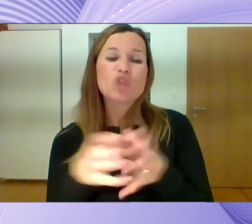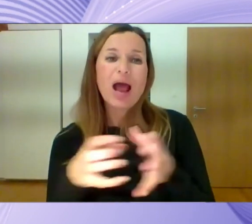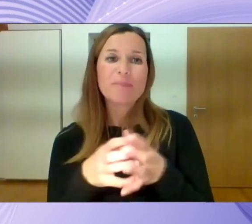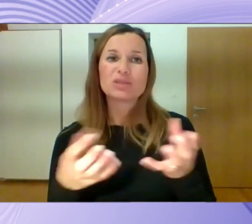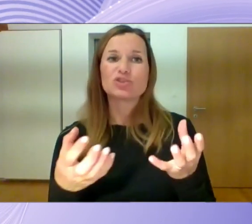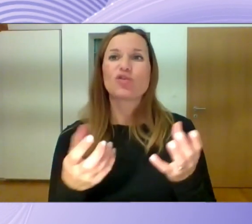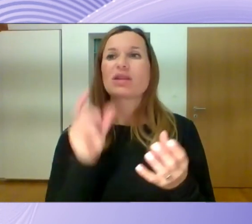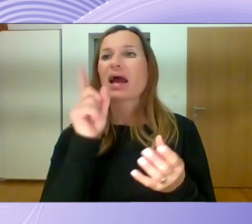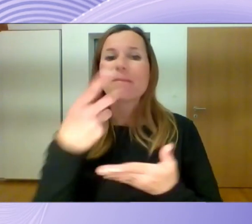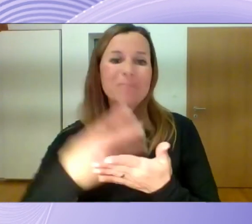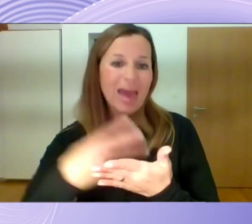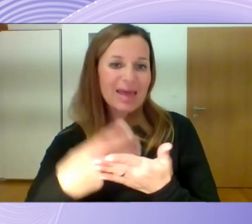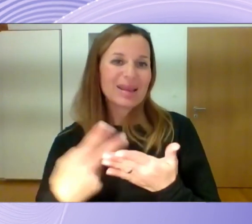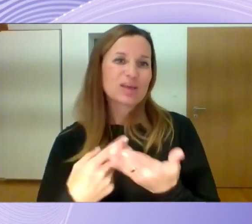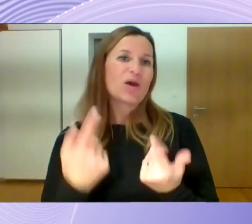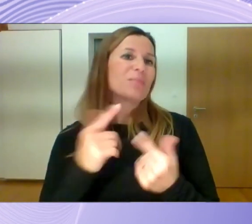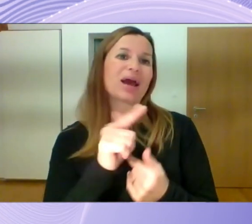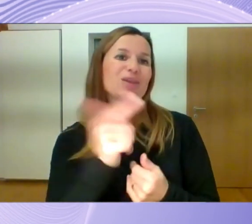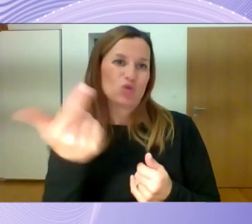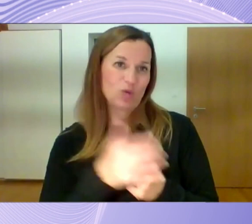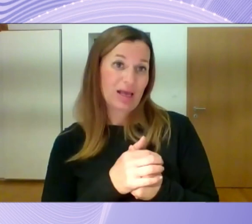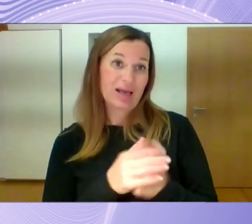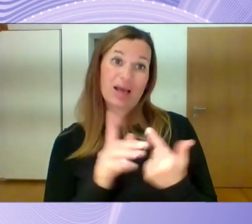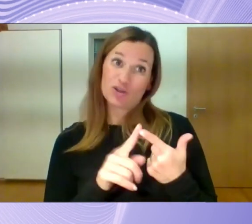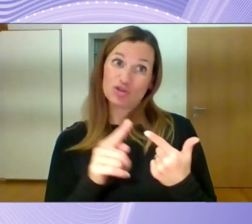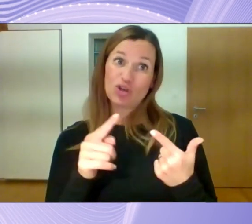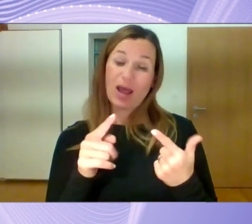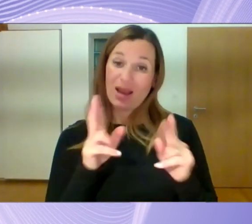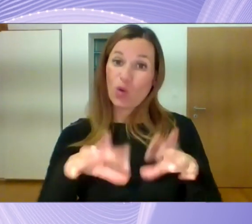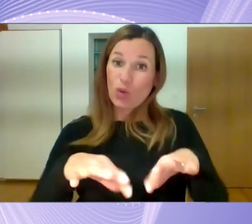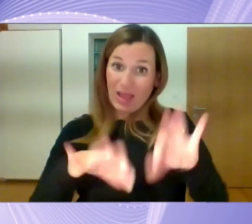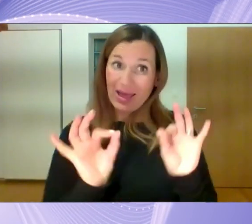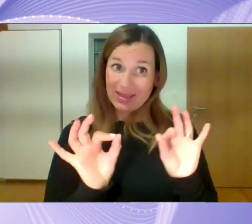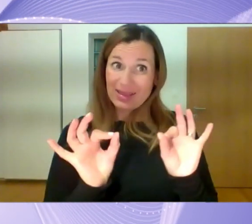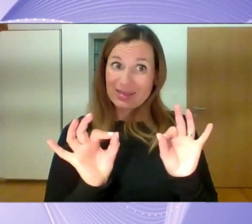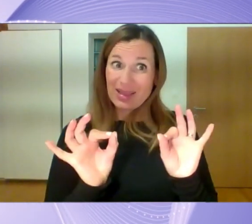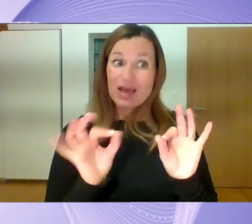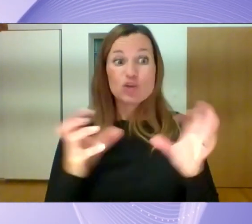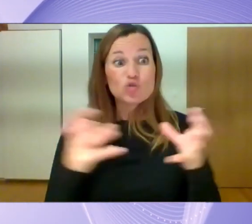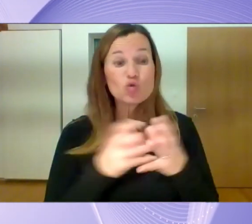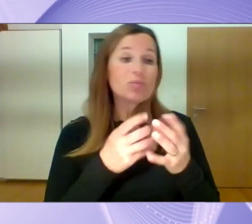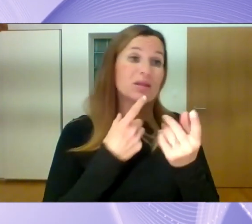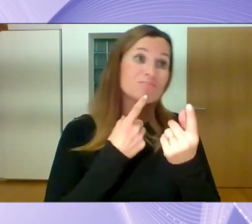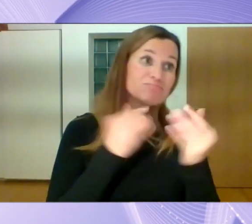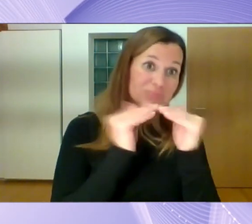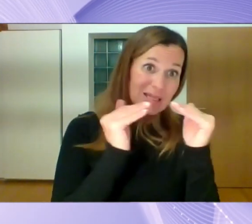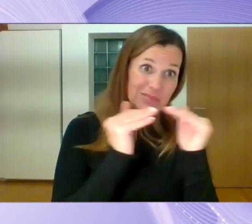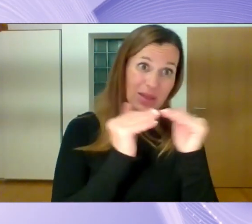drugo stvar. In če tle najdete skupni imenovalec, skupno točko, da je za